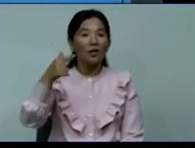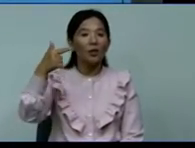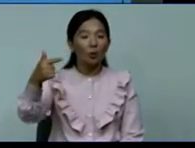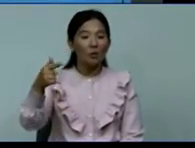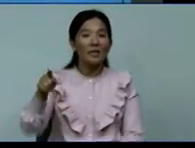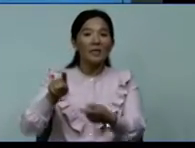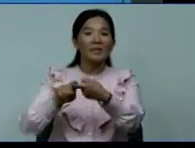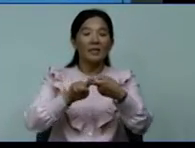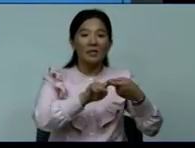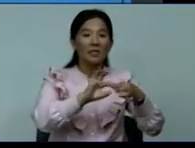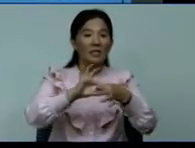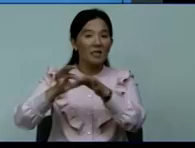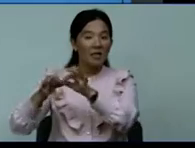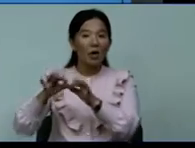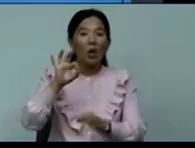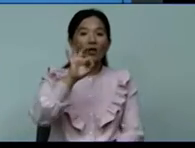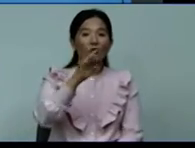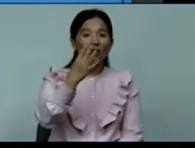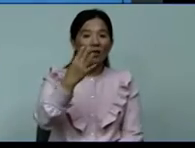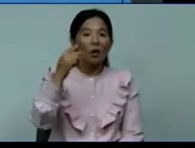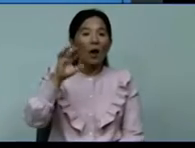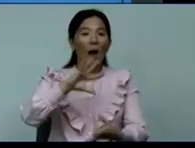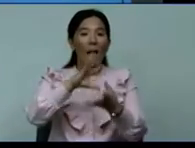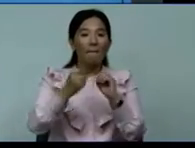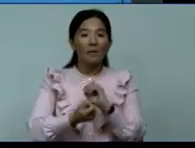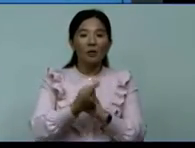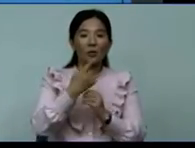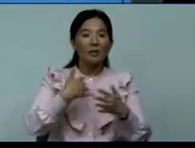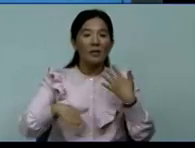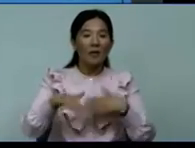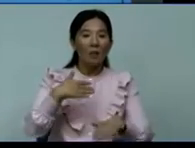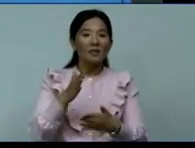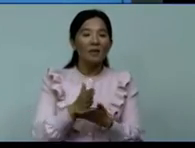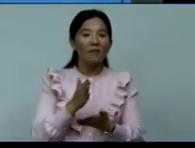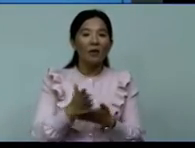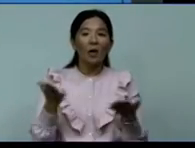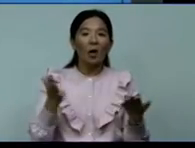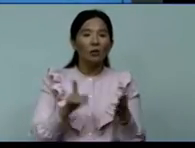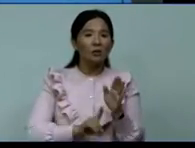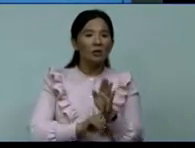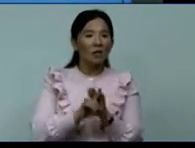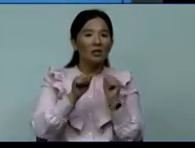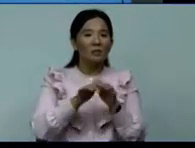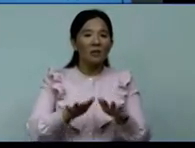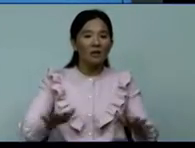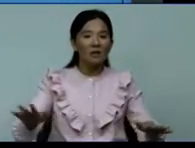соединение NH4OH образует слабое основание, которое тут же начинает